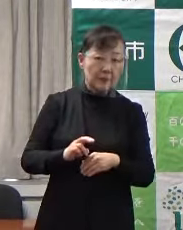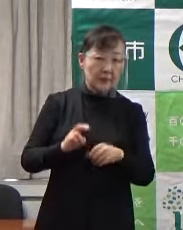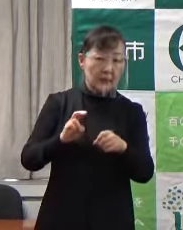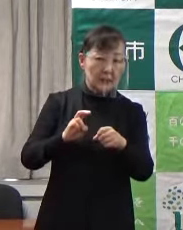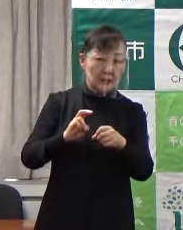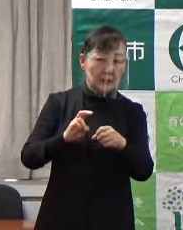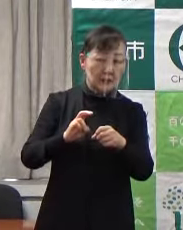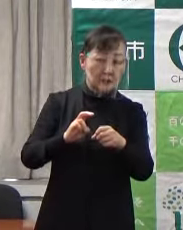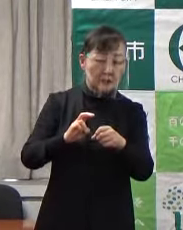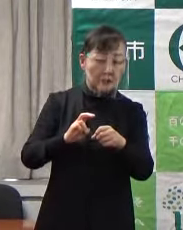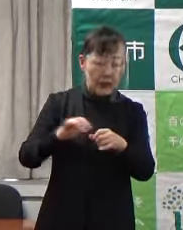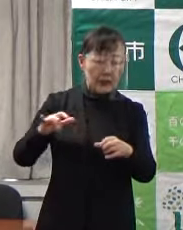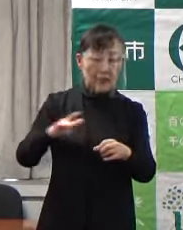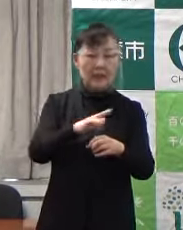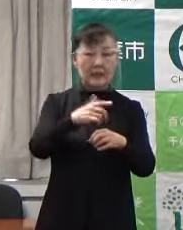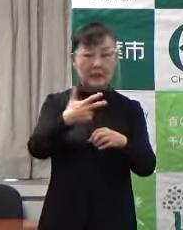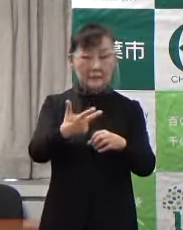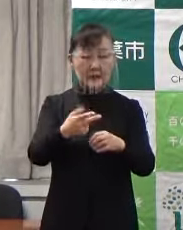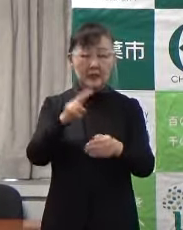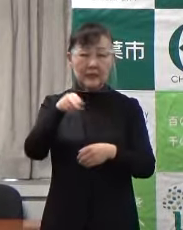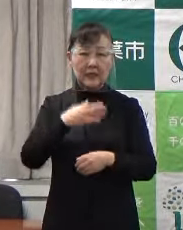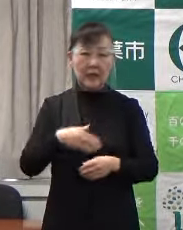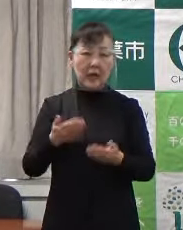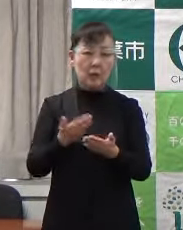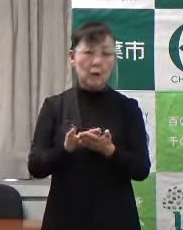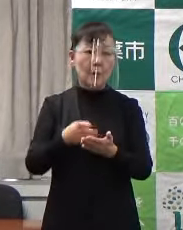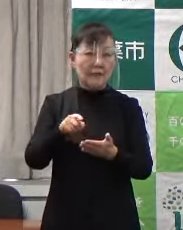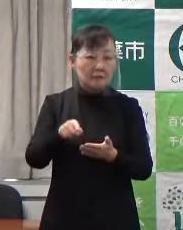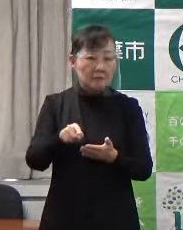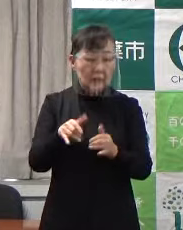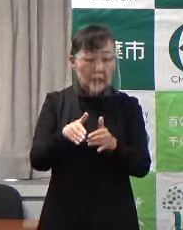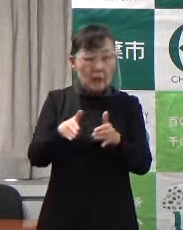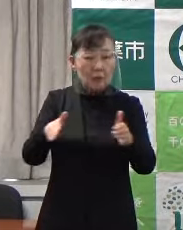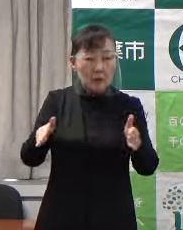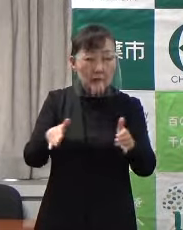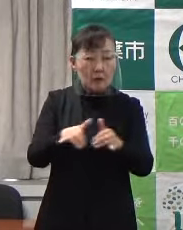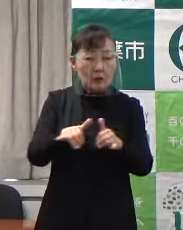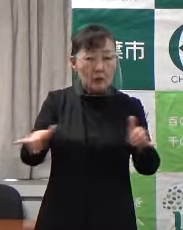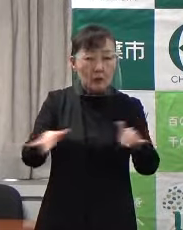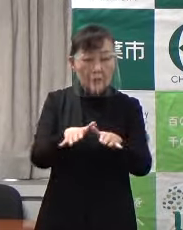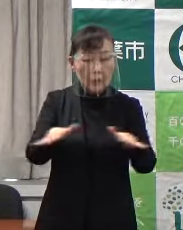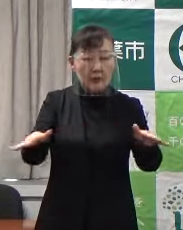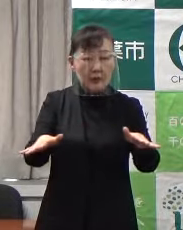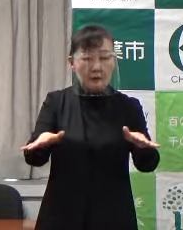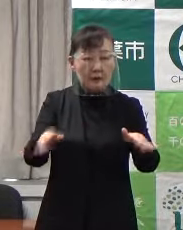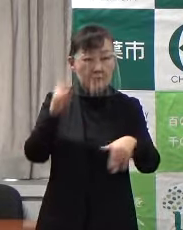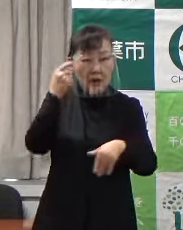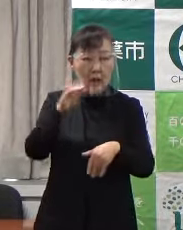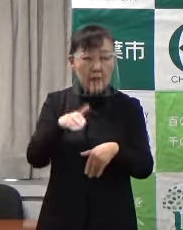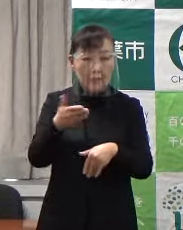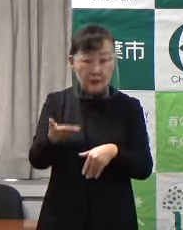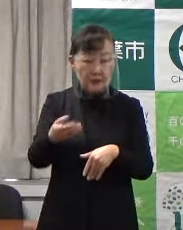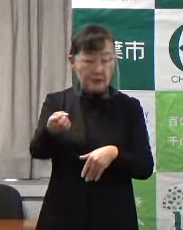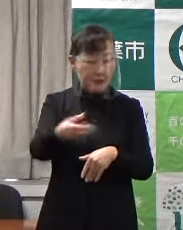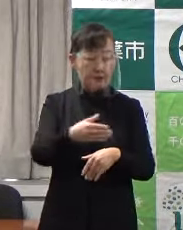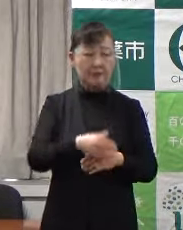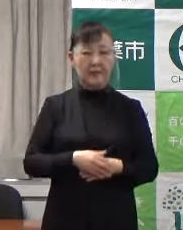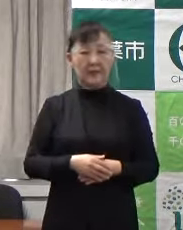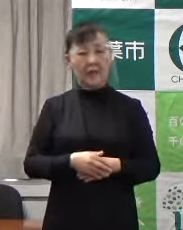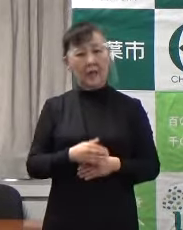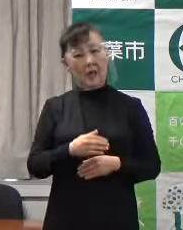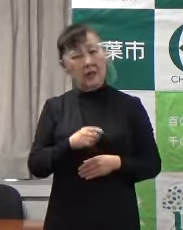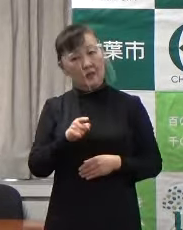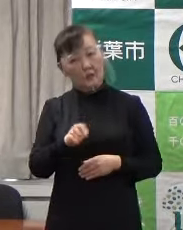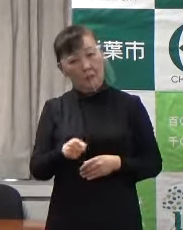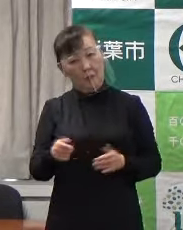か空港がある成田市に理解を求めていくとか広げていくとか、そういうお考えって今あります よ。僕らが、そこまでは